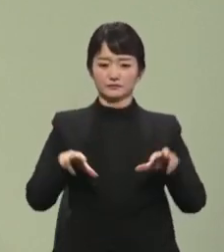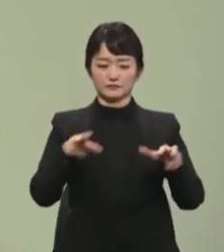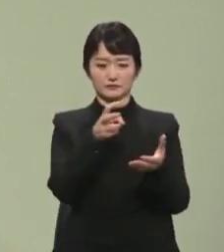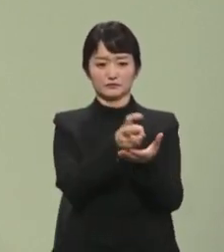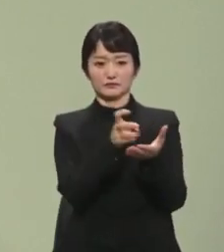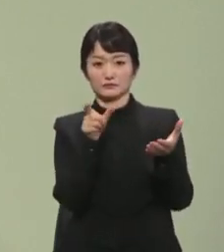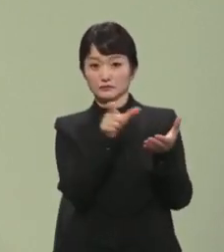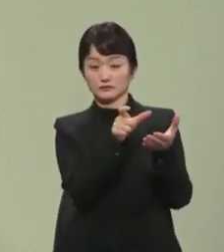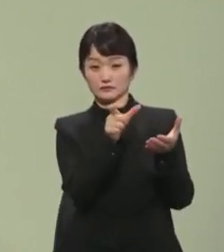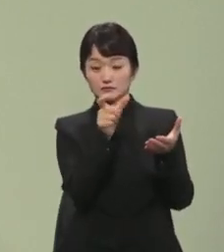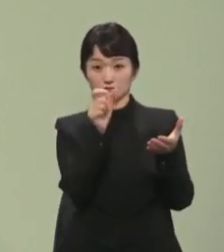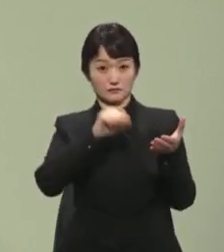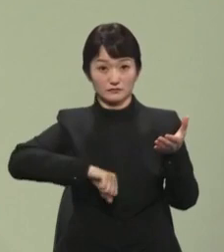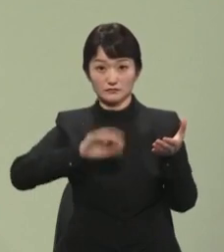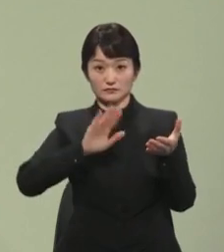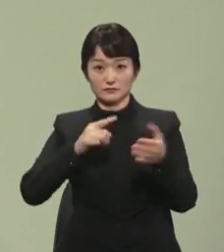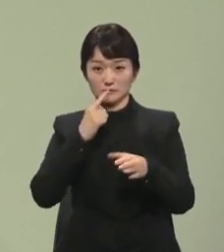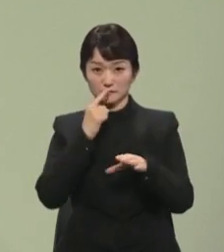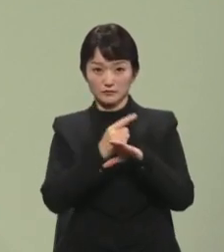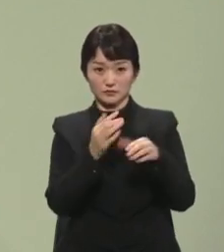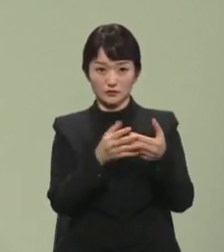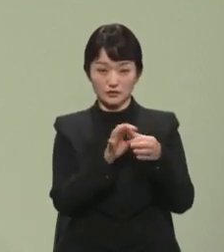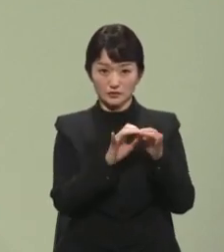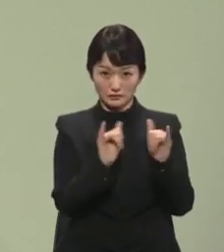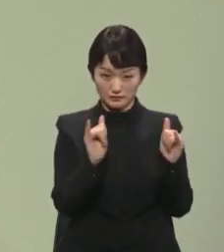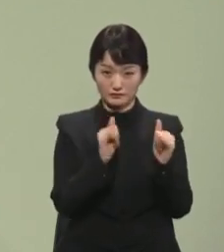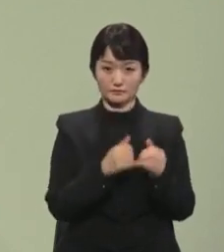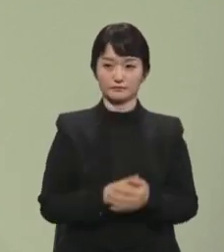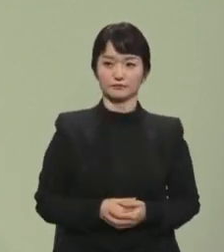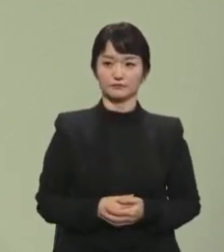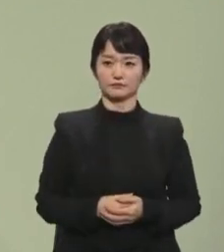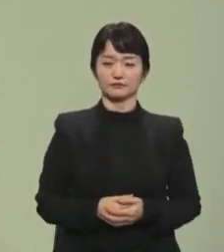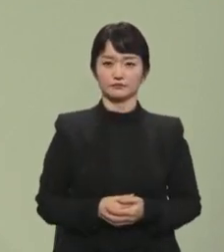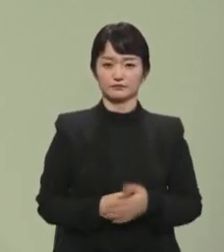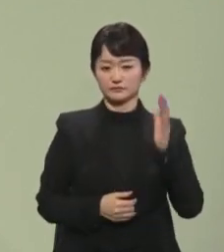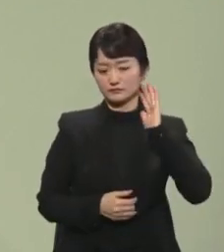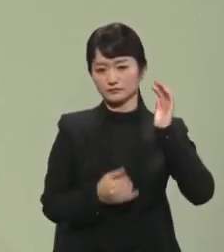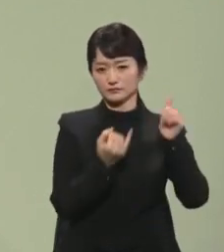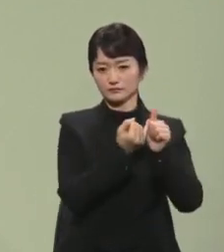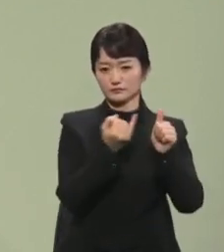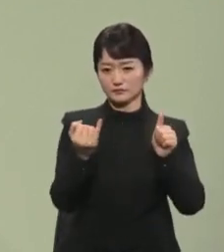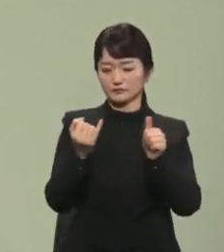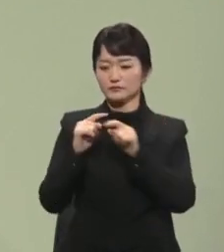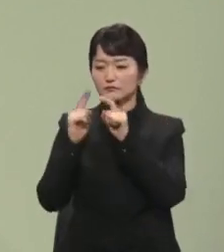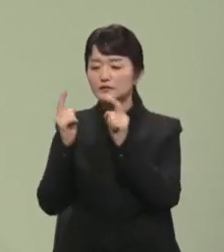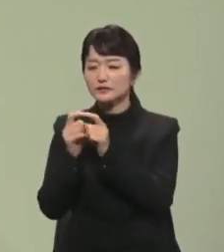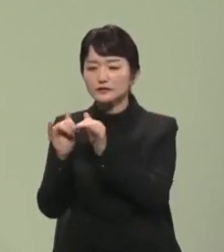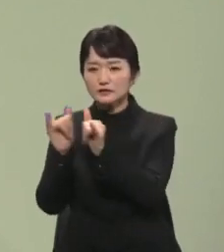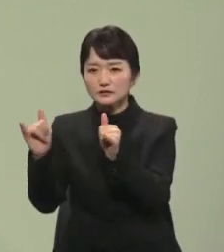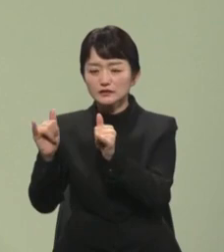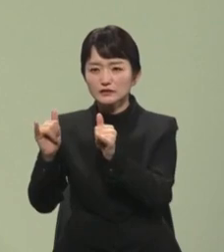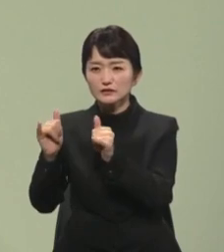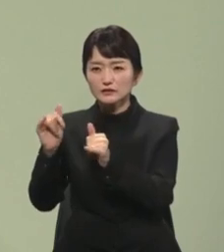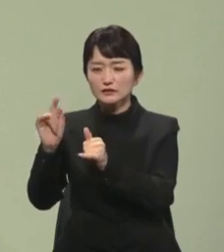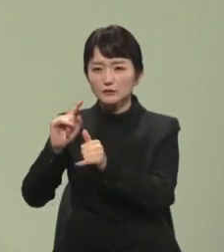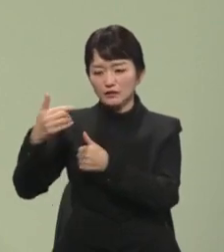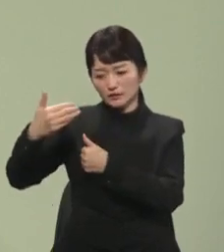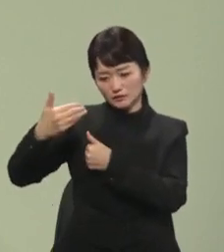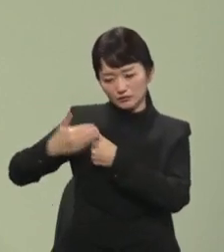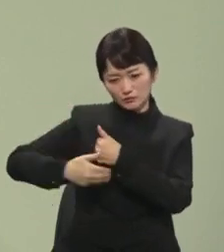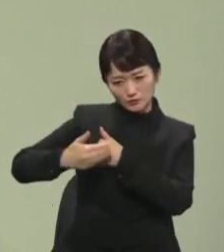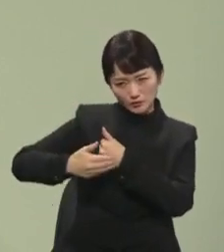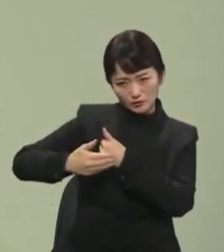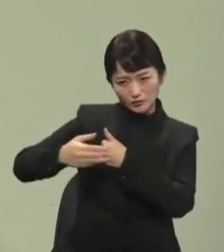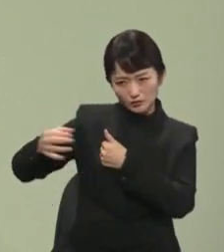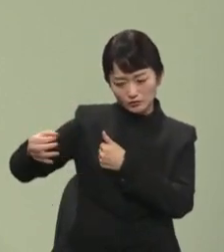위반이 아니라고 하셨지만 뭐 민주당 인사들 가운데에는 계속해서 뭐 영부인이 사인으로 부터 무언가 청탁을 대가로 선물을 받고 하는